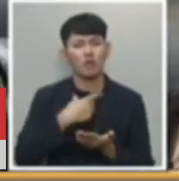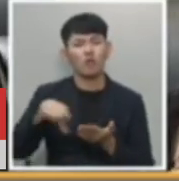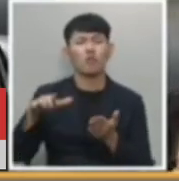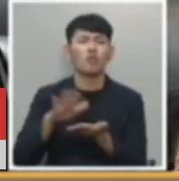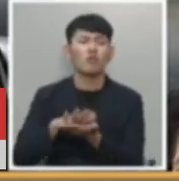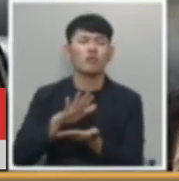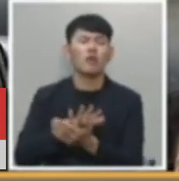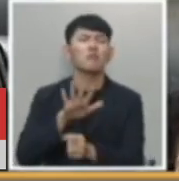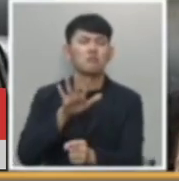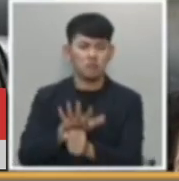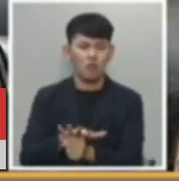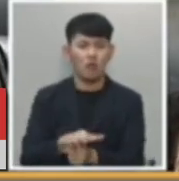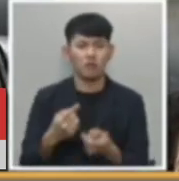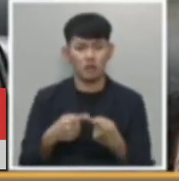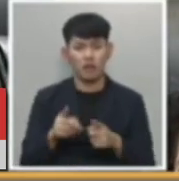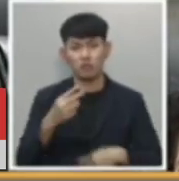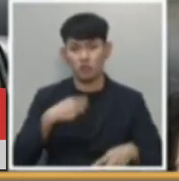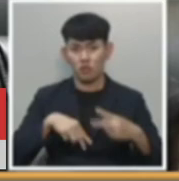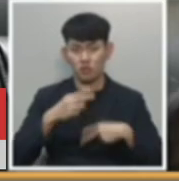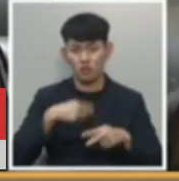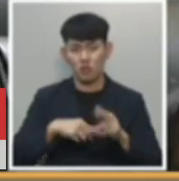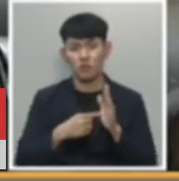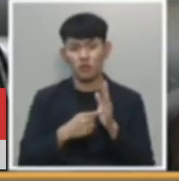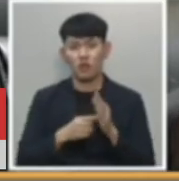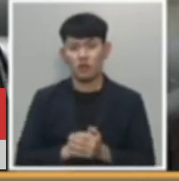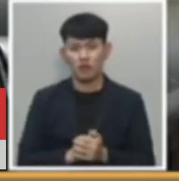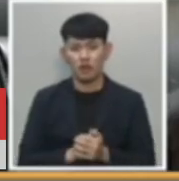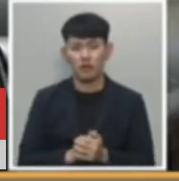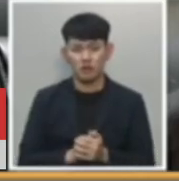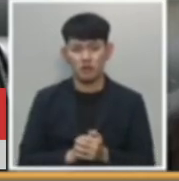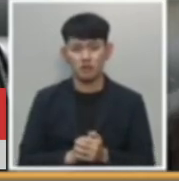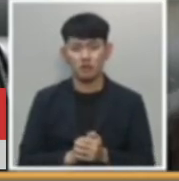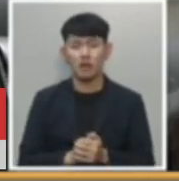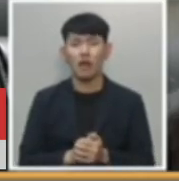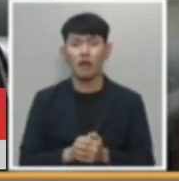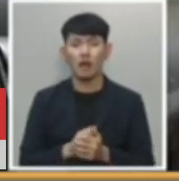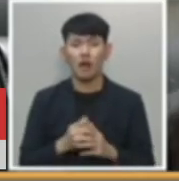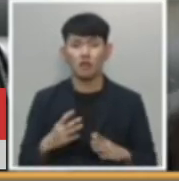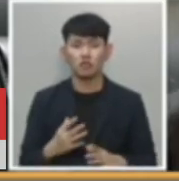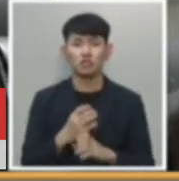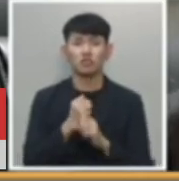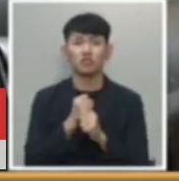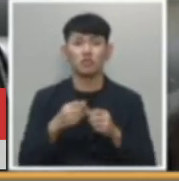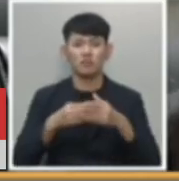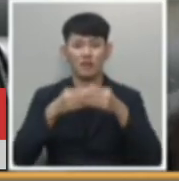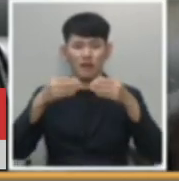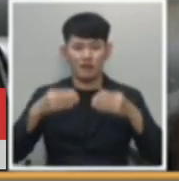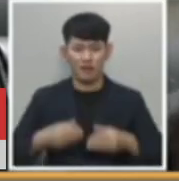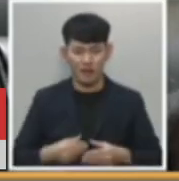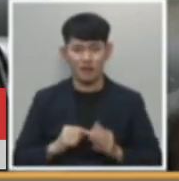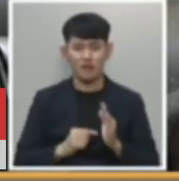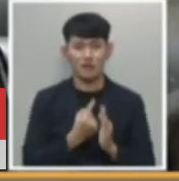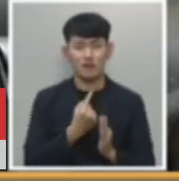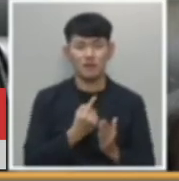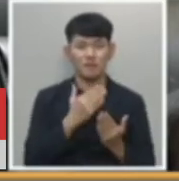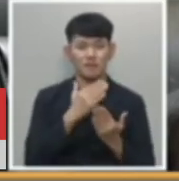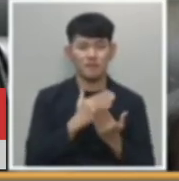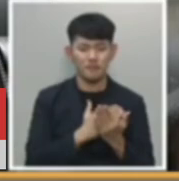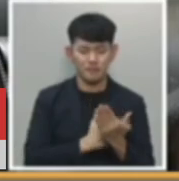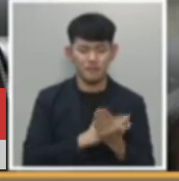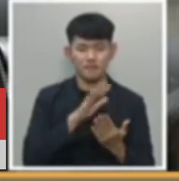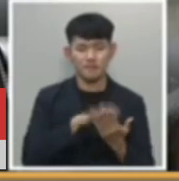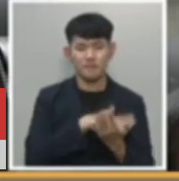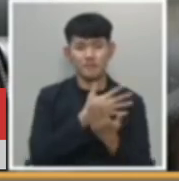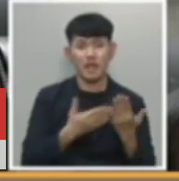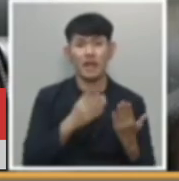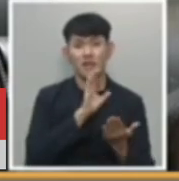วนเรื่องการตรวจสอบตรงนู้นผมบอกว่าในแผนในการรายงานผลตนเองของการบริหารงานโรงเรียนตั้งแต่ขออนุมัติแผนเงินเข้าต่าง